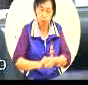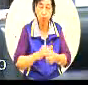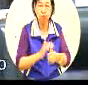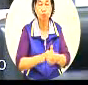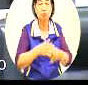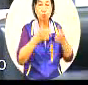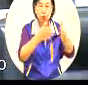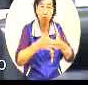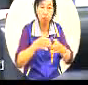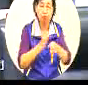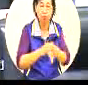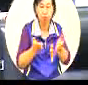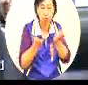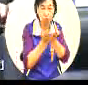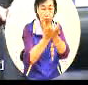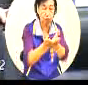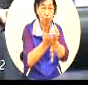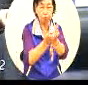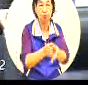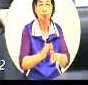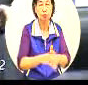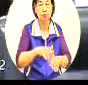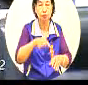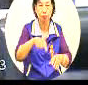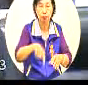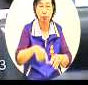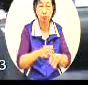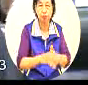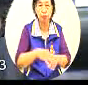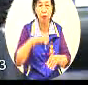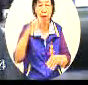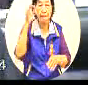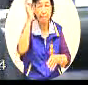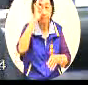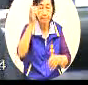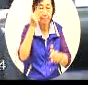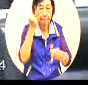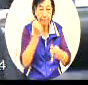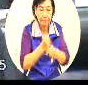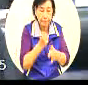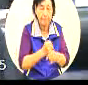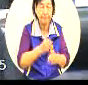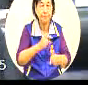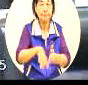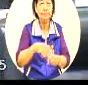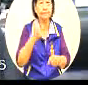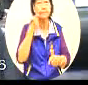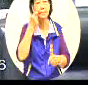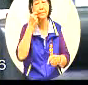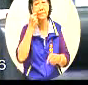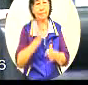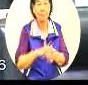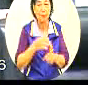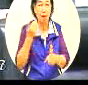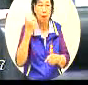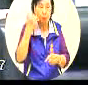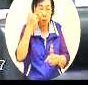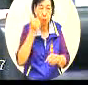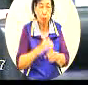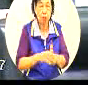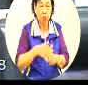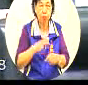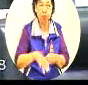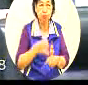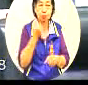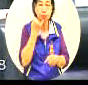易。如果说所有的年轻人在旗津就能够就地找到我们的工作机会，他不需要去跟大家挤这个渡